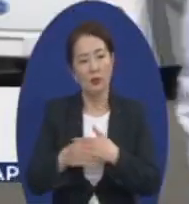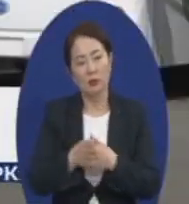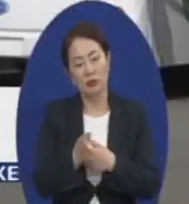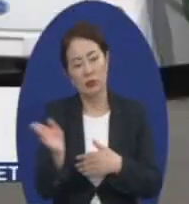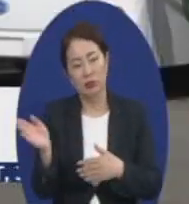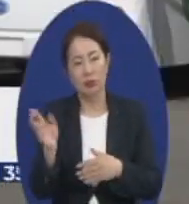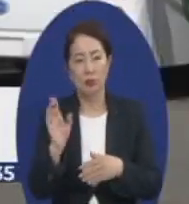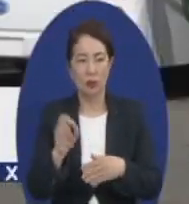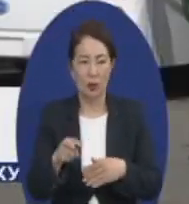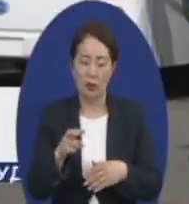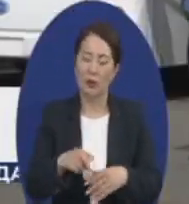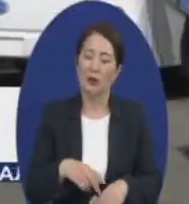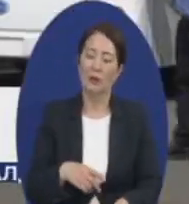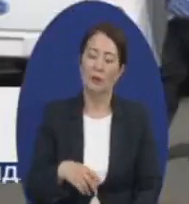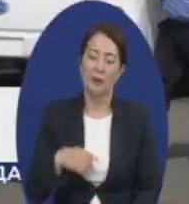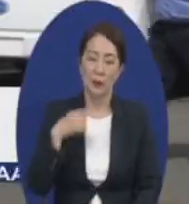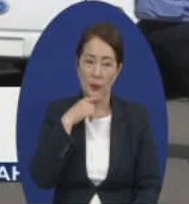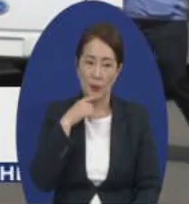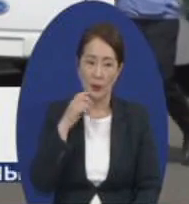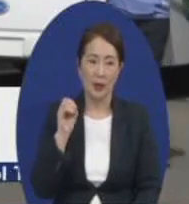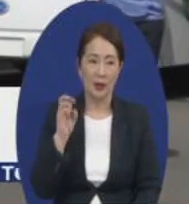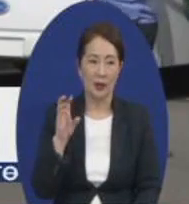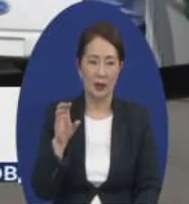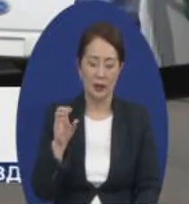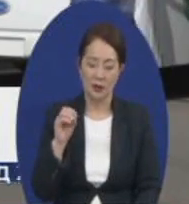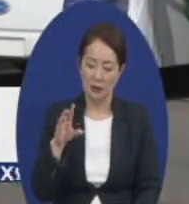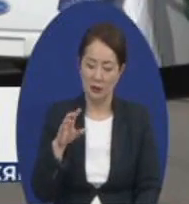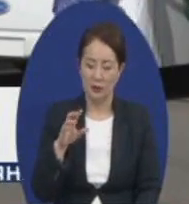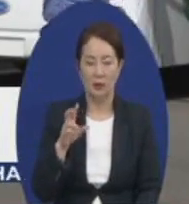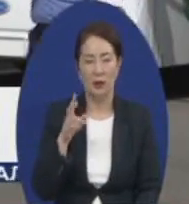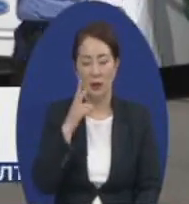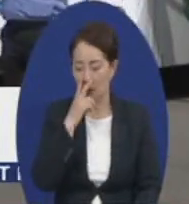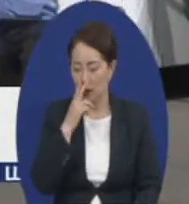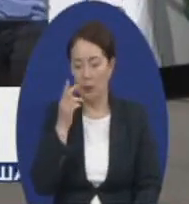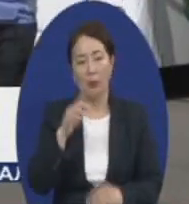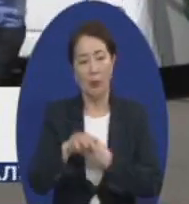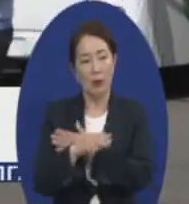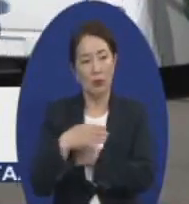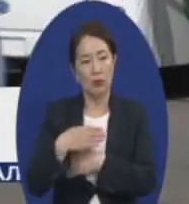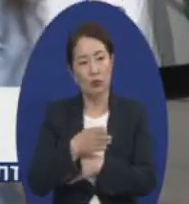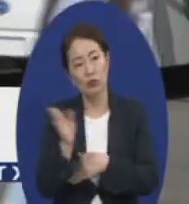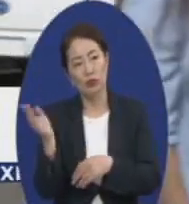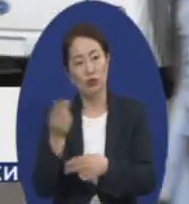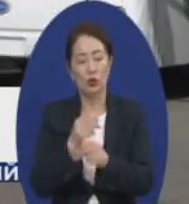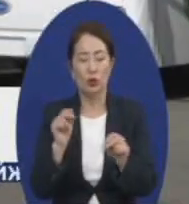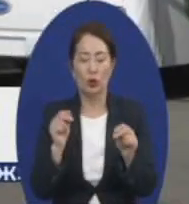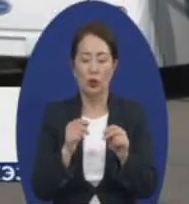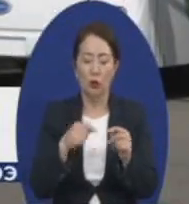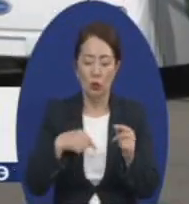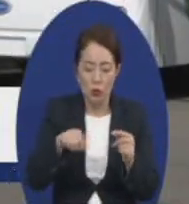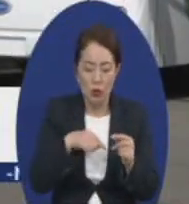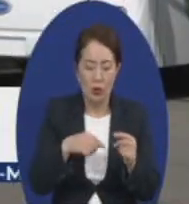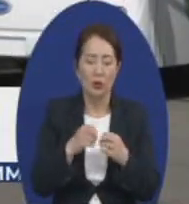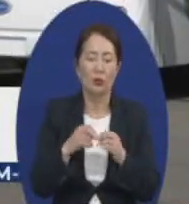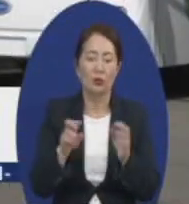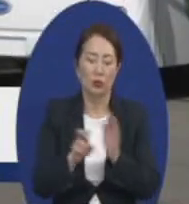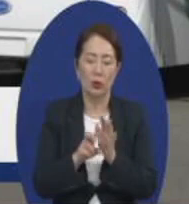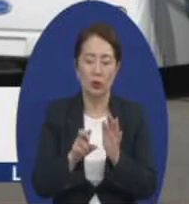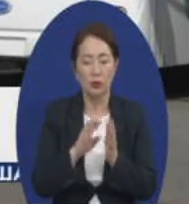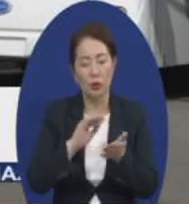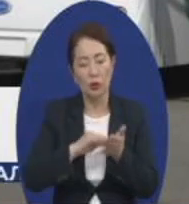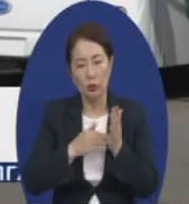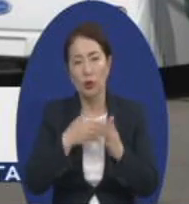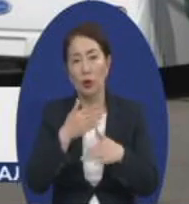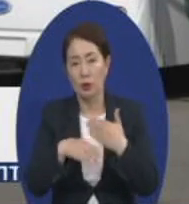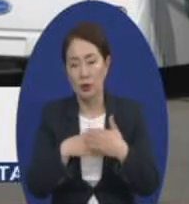одоо талдаа бол одоо гэрэл улаан гэрэл одоо тийм үл одоо харгалзах байдлаар баруун тал руугаа чөлөөтэй эргэх юм зохицуултыг богны эргэлтэн дээр нь хийж өгөхөөр